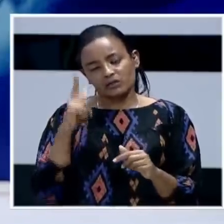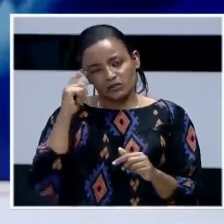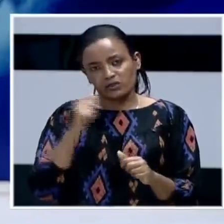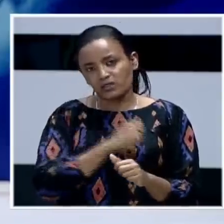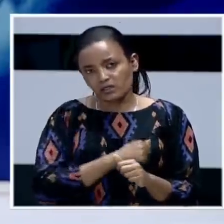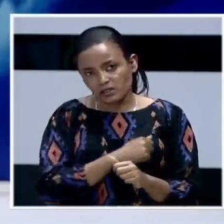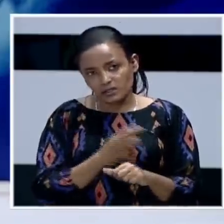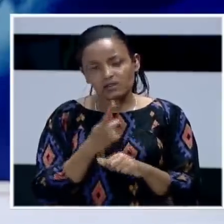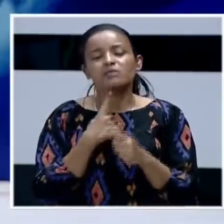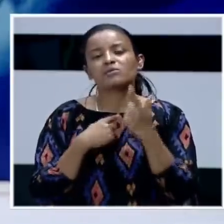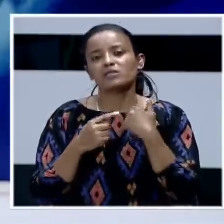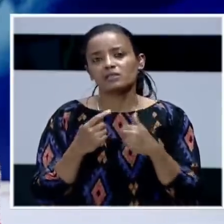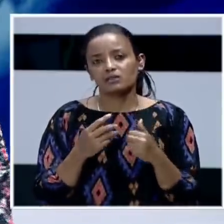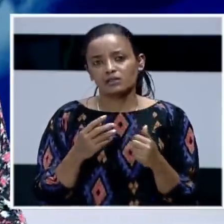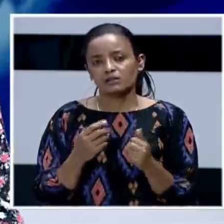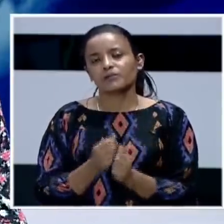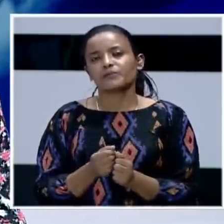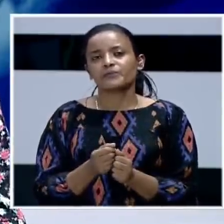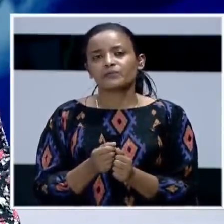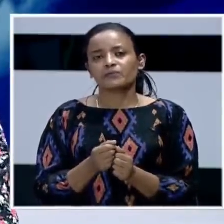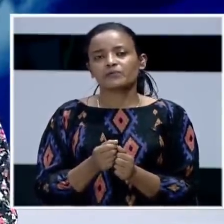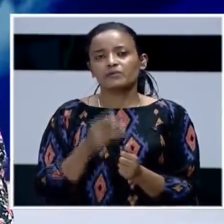زهابونا مبرازي مسكن برمشت برمشت